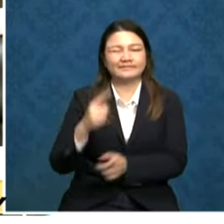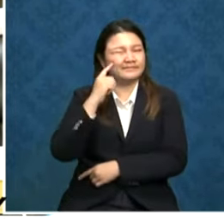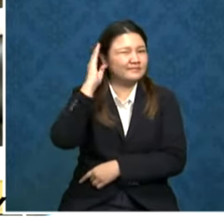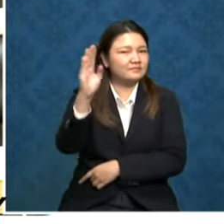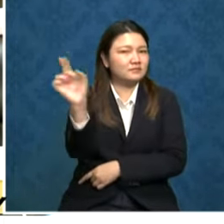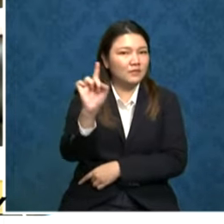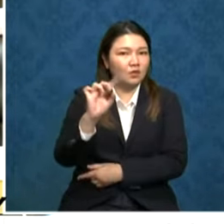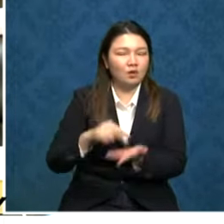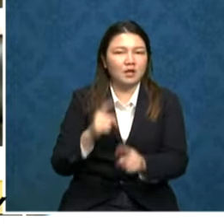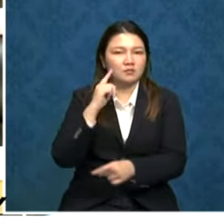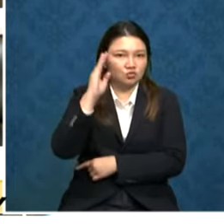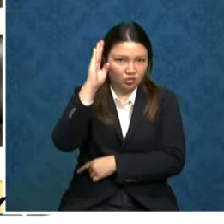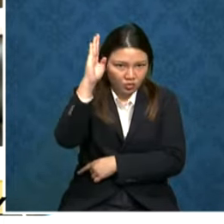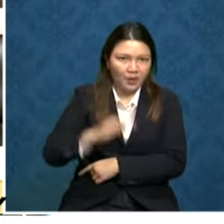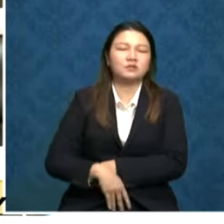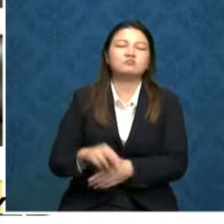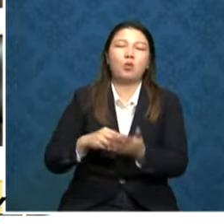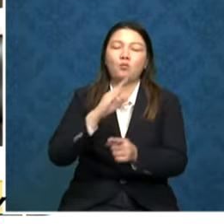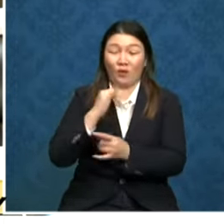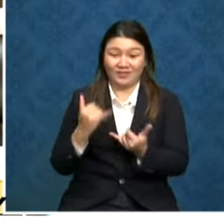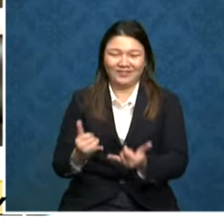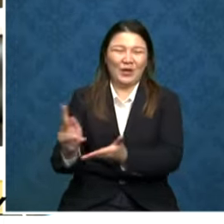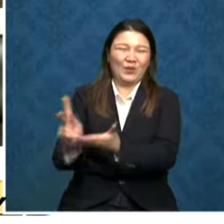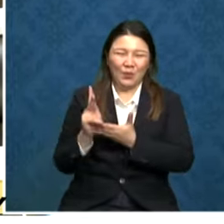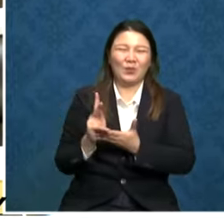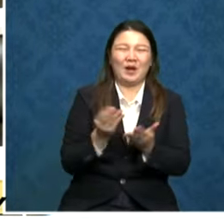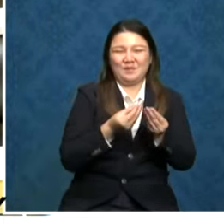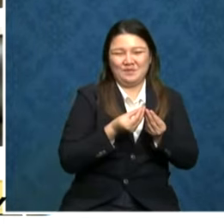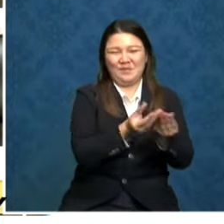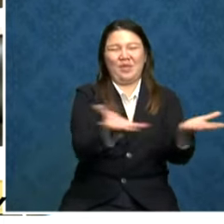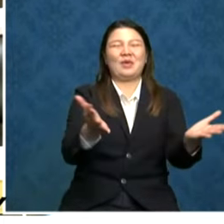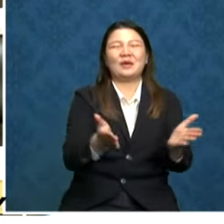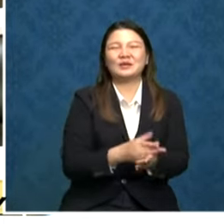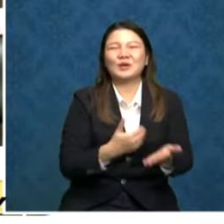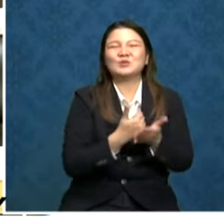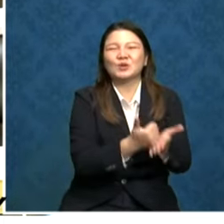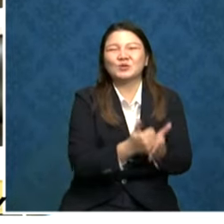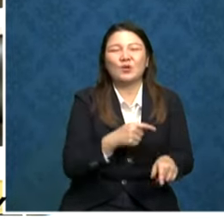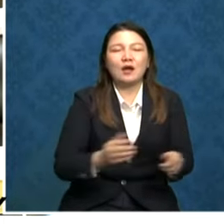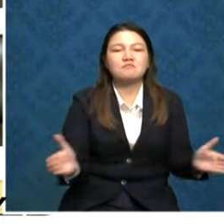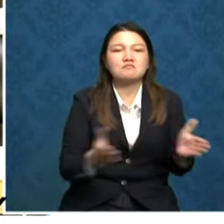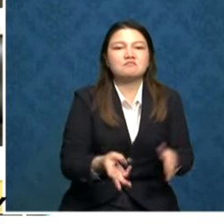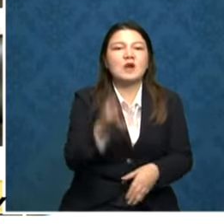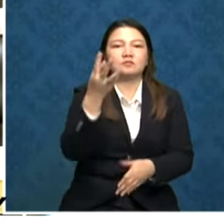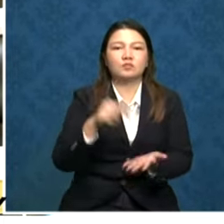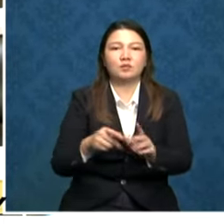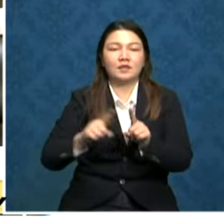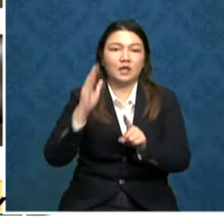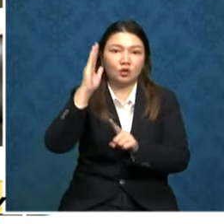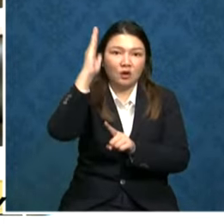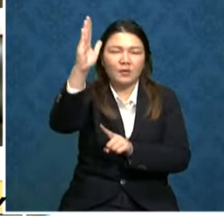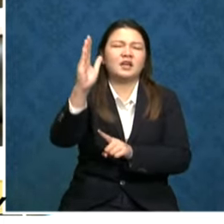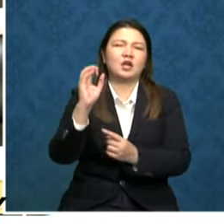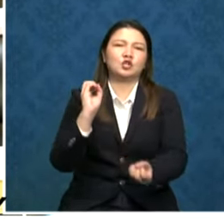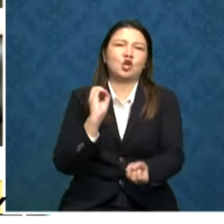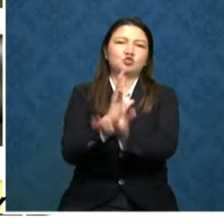ทำให้เกิดวัฒจักรขานลงครับกู้มาแจกในระยะสั้นขาดพื้นที่ทางการการคลังในระยะยาวไม่สามารถสร้างรายได้ในอุตสาหกรรมแห่ง